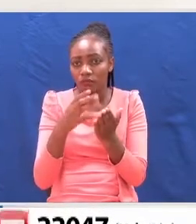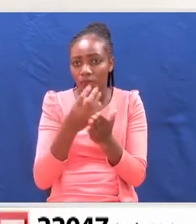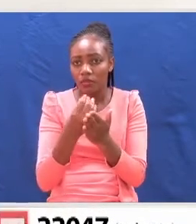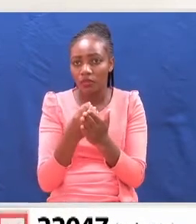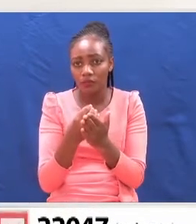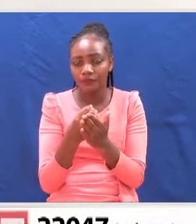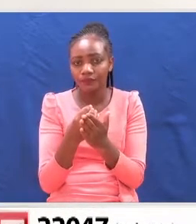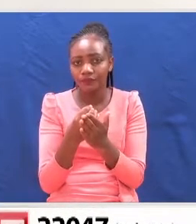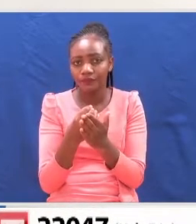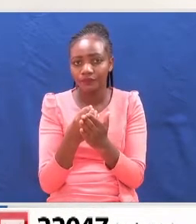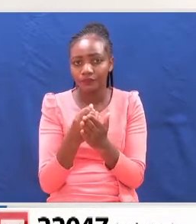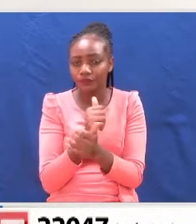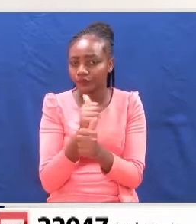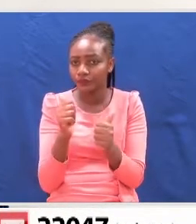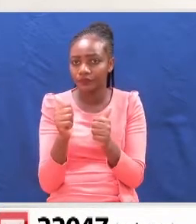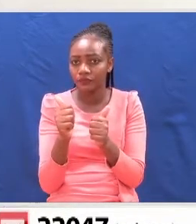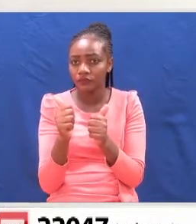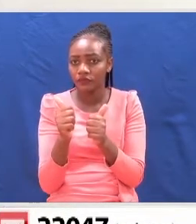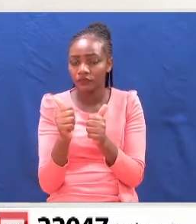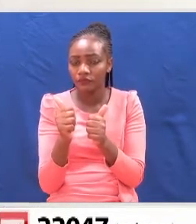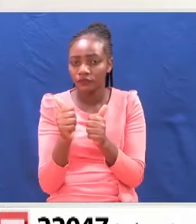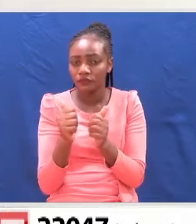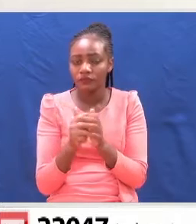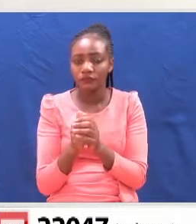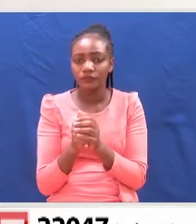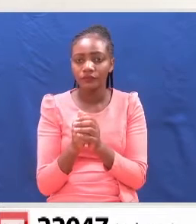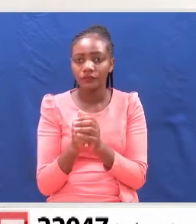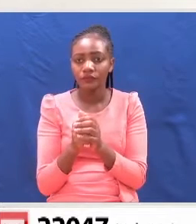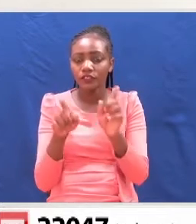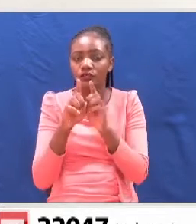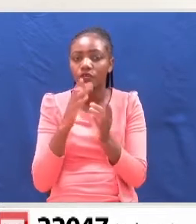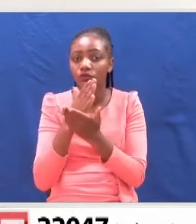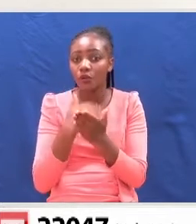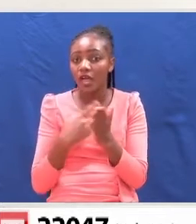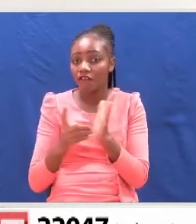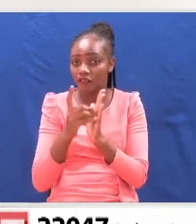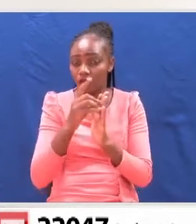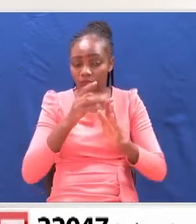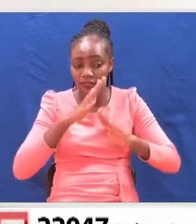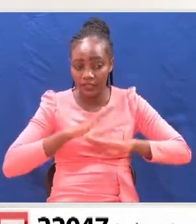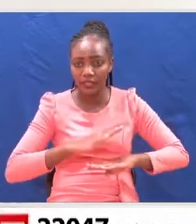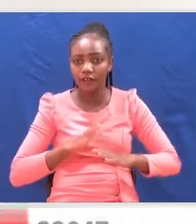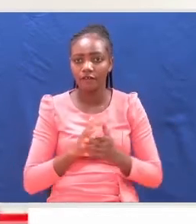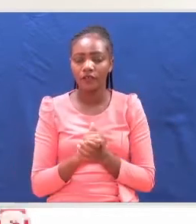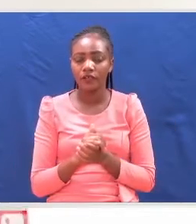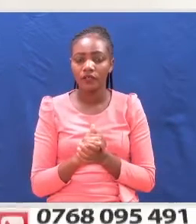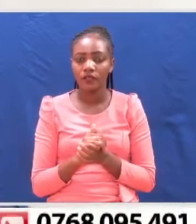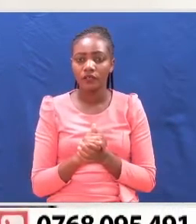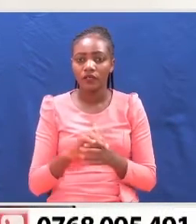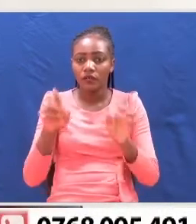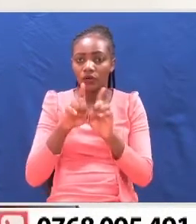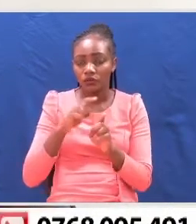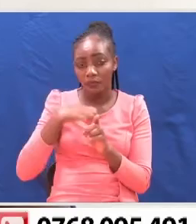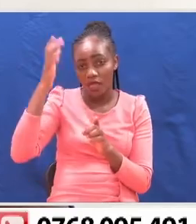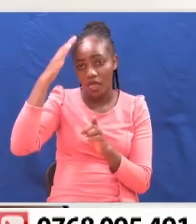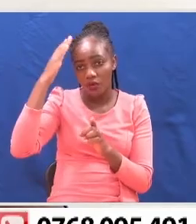vitu ambazo hazina uhusiano sana na maendeleo. Kwa hivyo mimi najua treasury na wale wanahusika pia